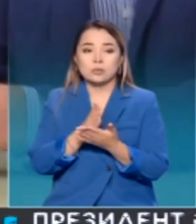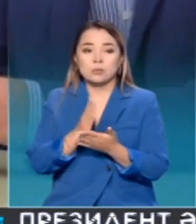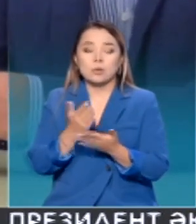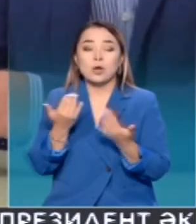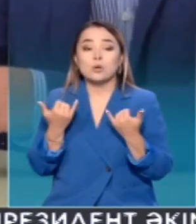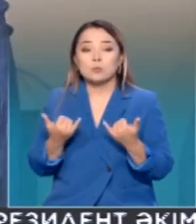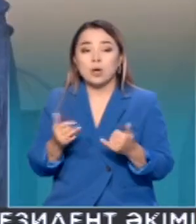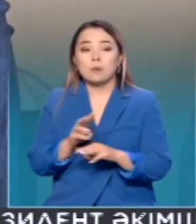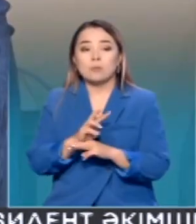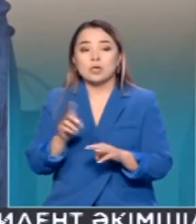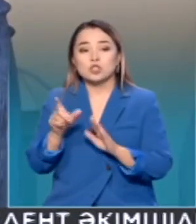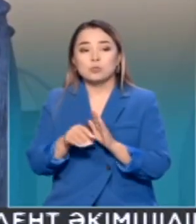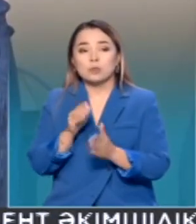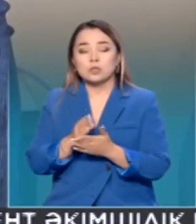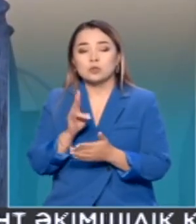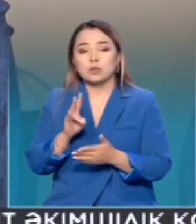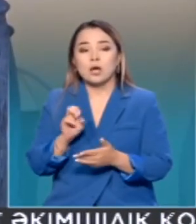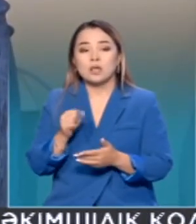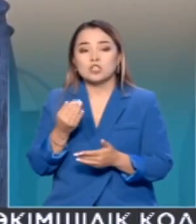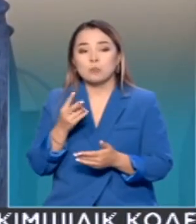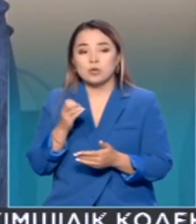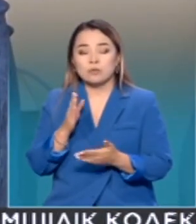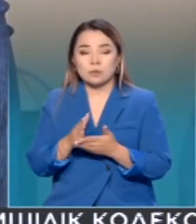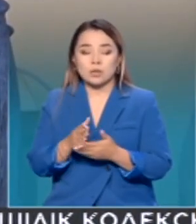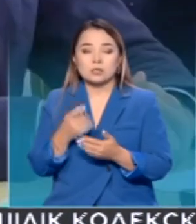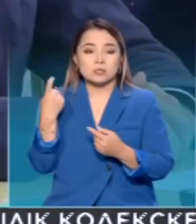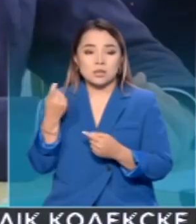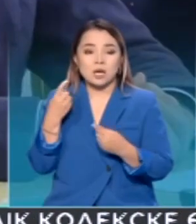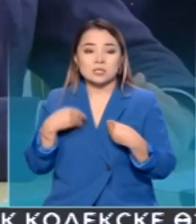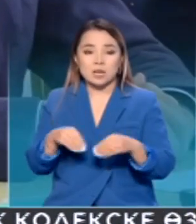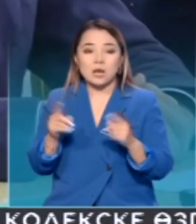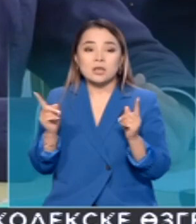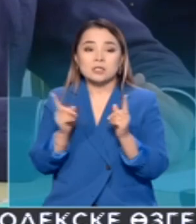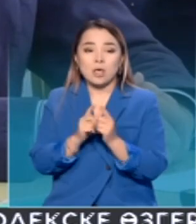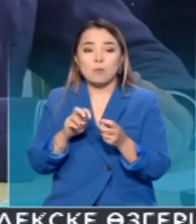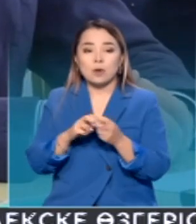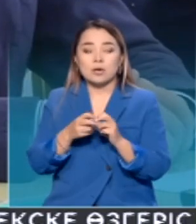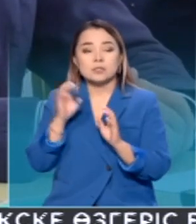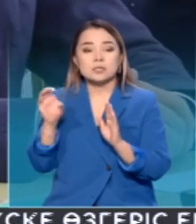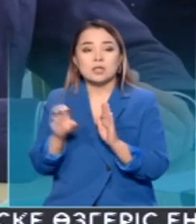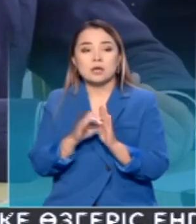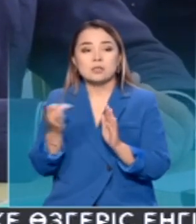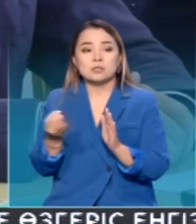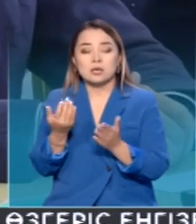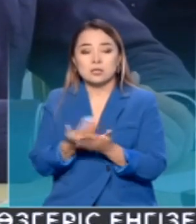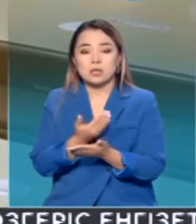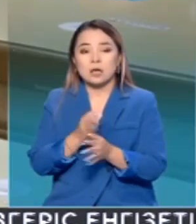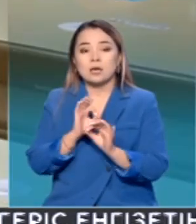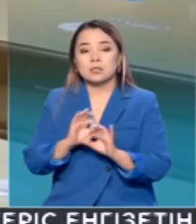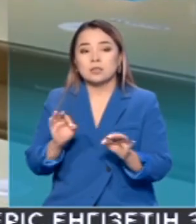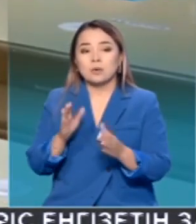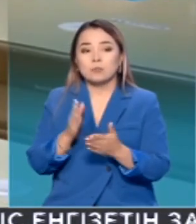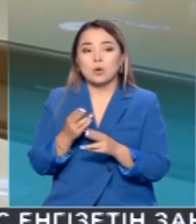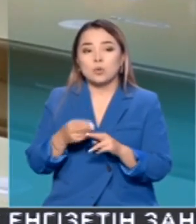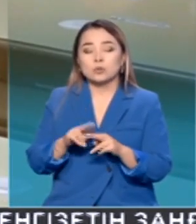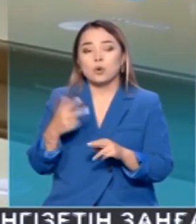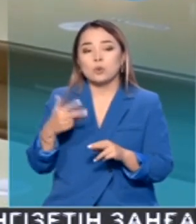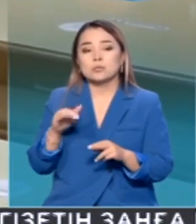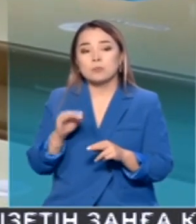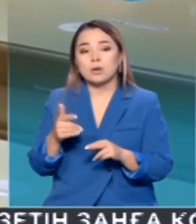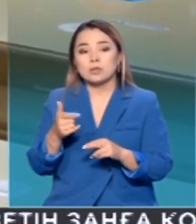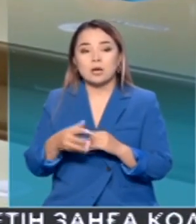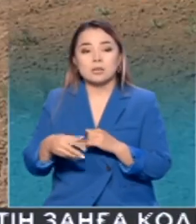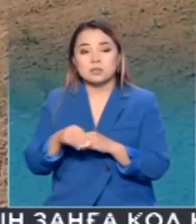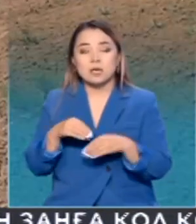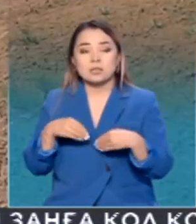Ал бүгін мәжіліс депутаты Нұржан Әшімбетов өңір диқандармен кездесіп проблемаларына құлақ асты. Зейнолла Сәлменбаев биыл 30 мың гектарға